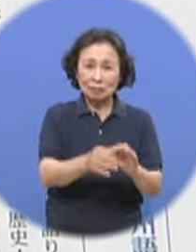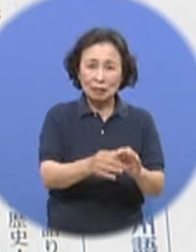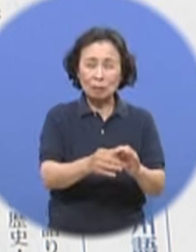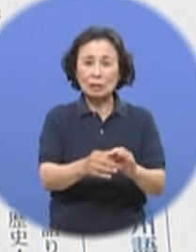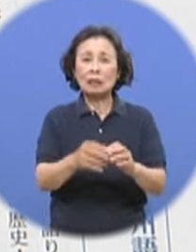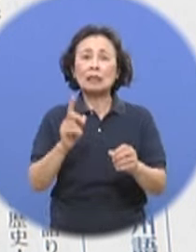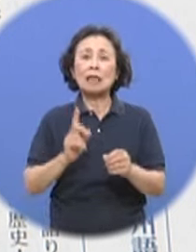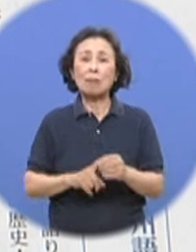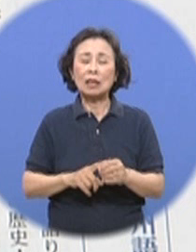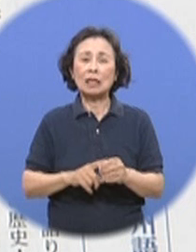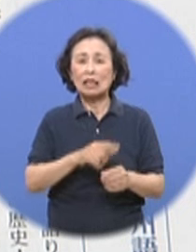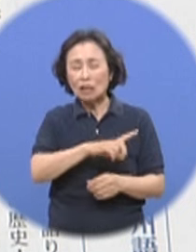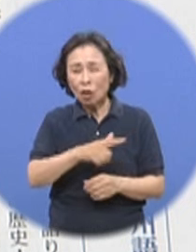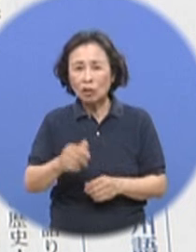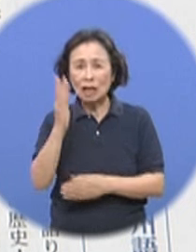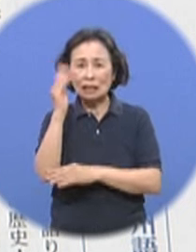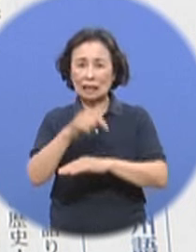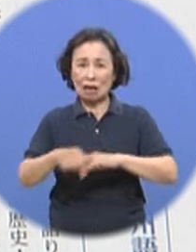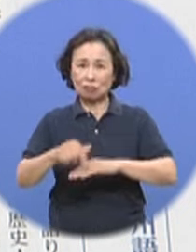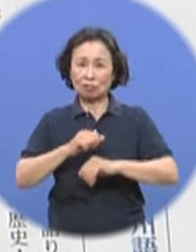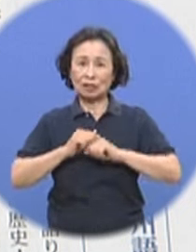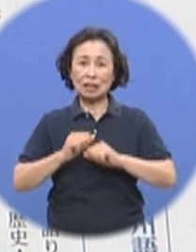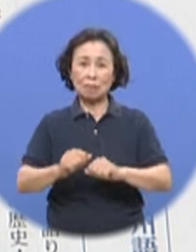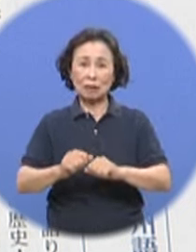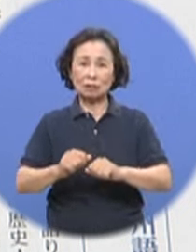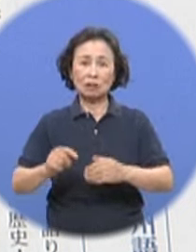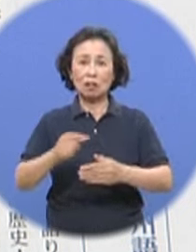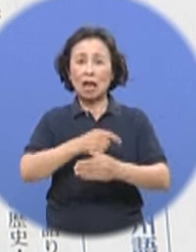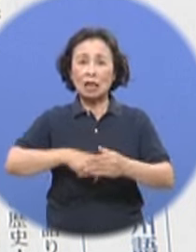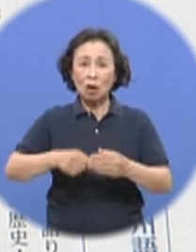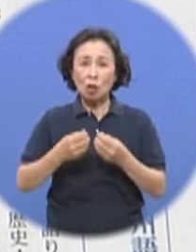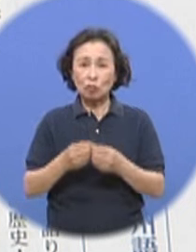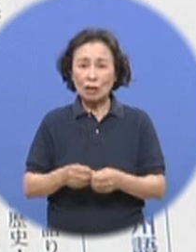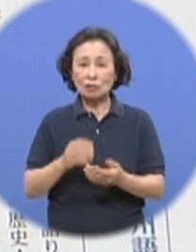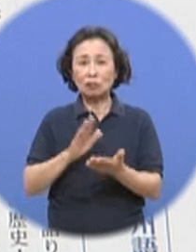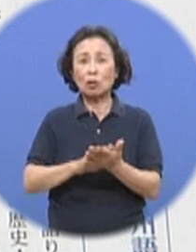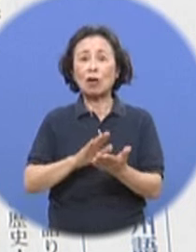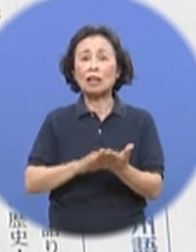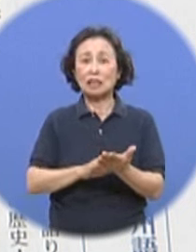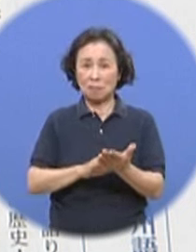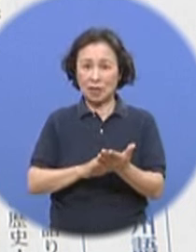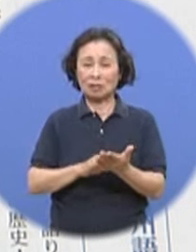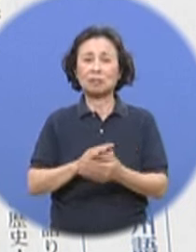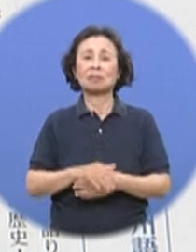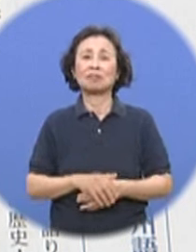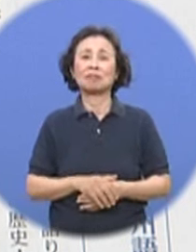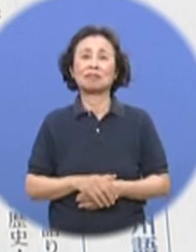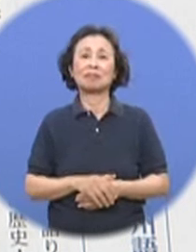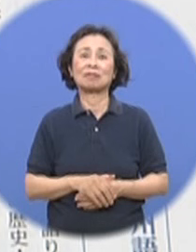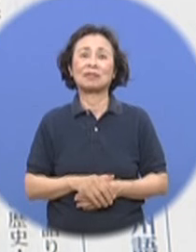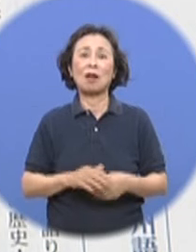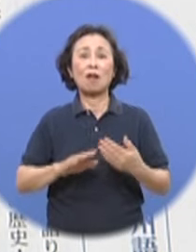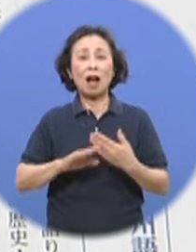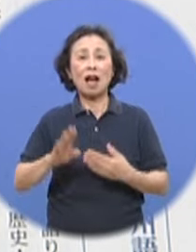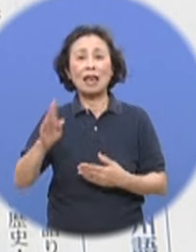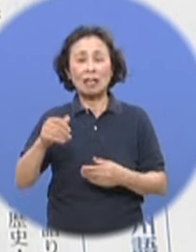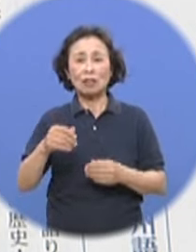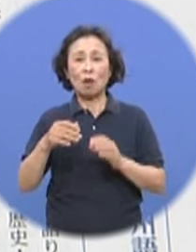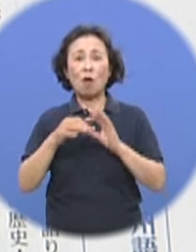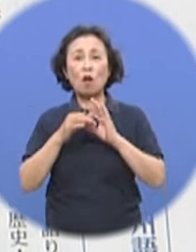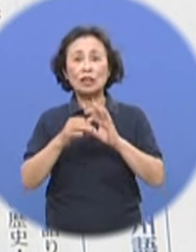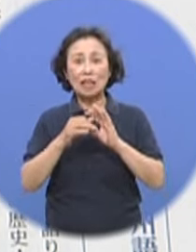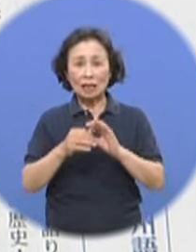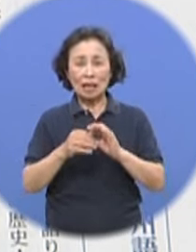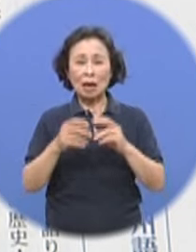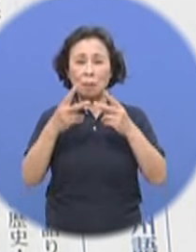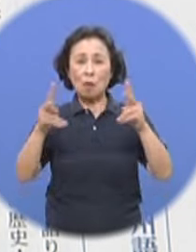り組んでいます。その内容などについて詳しく紹介しています。その他、県からのお知らせや